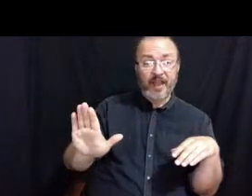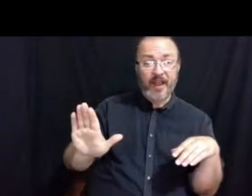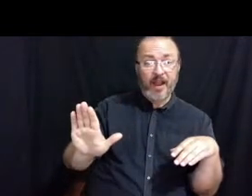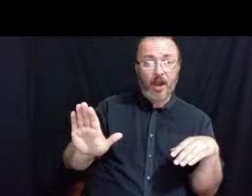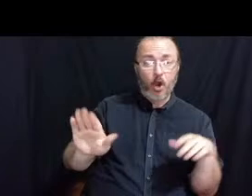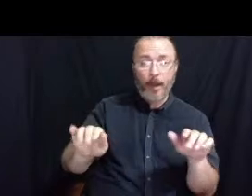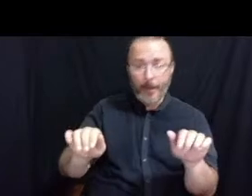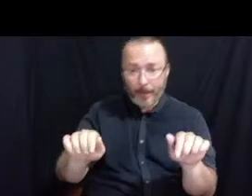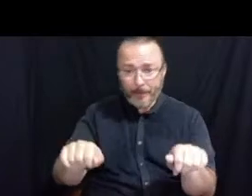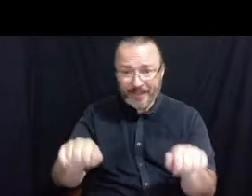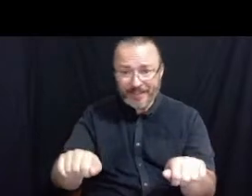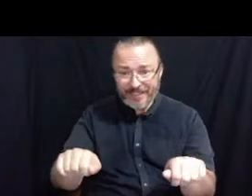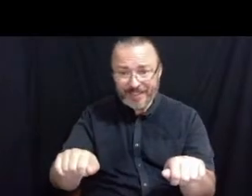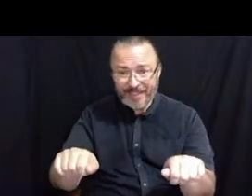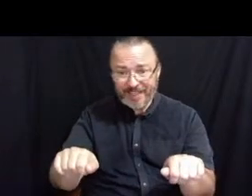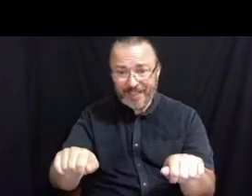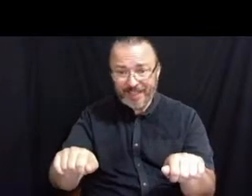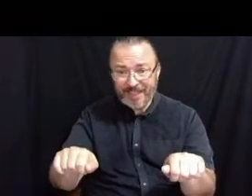Car